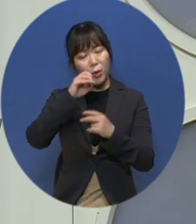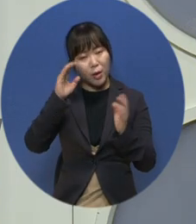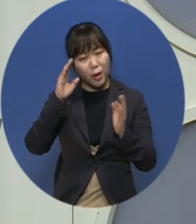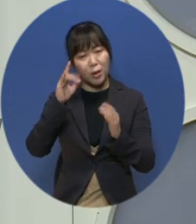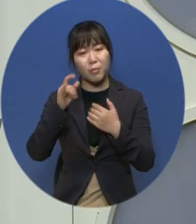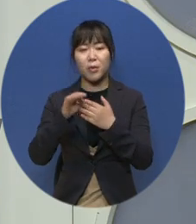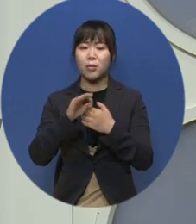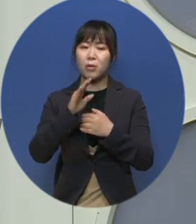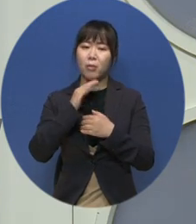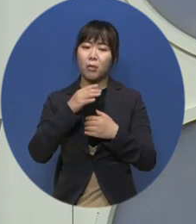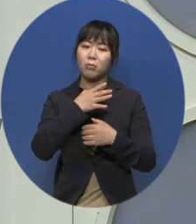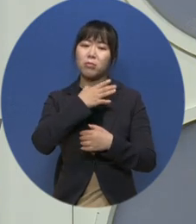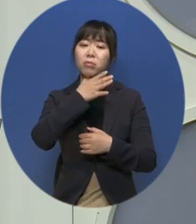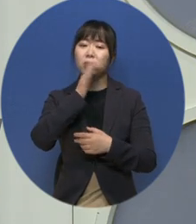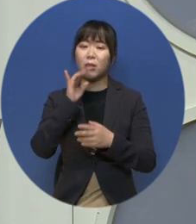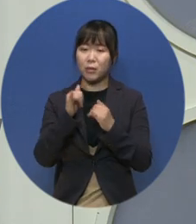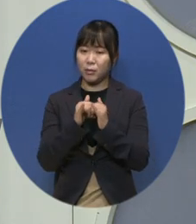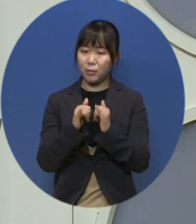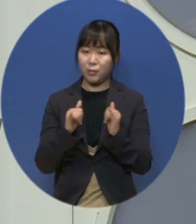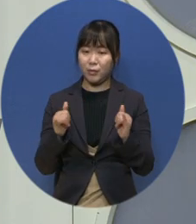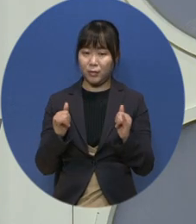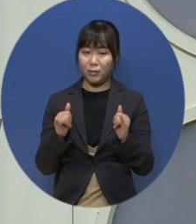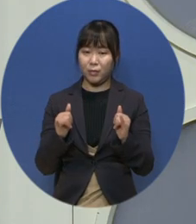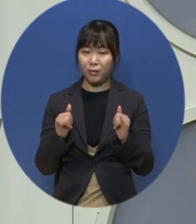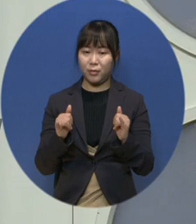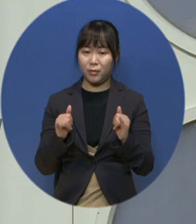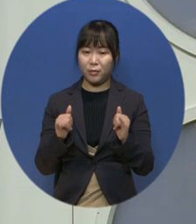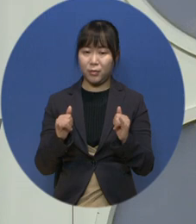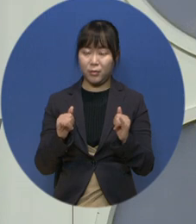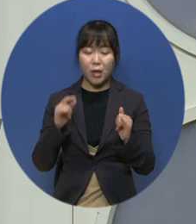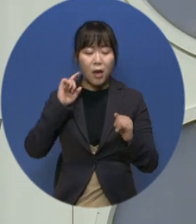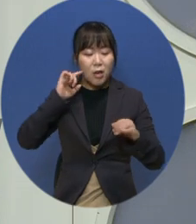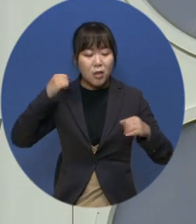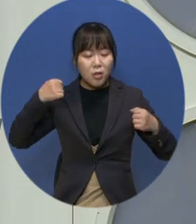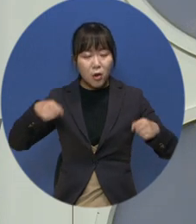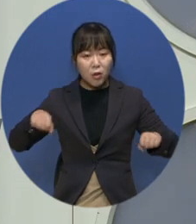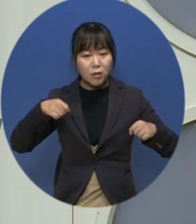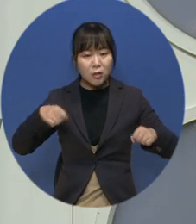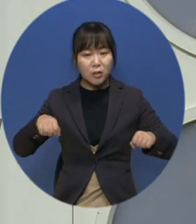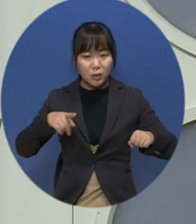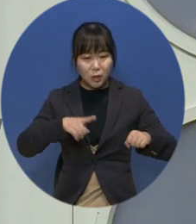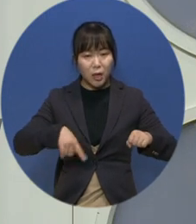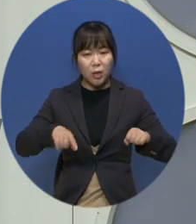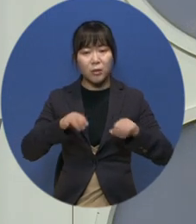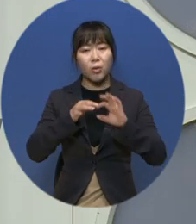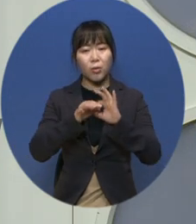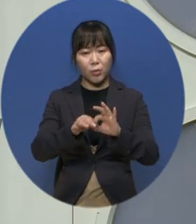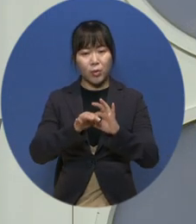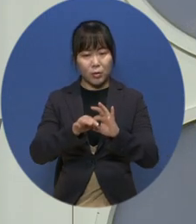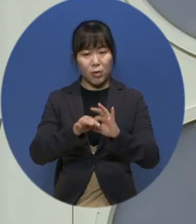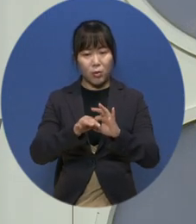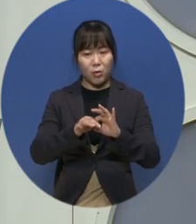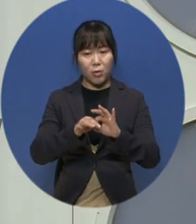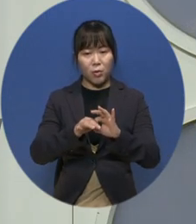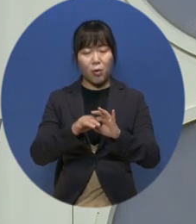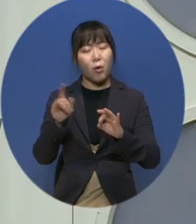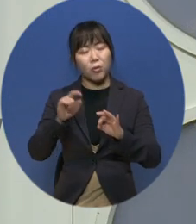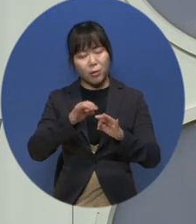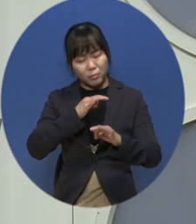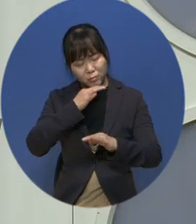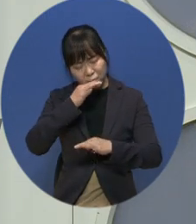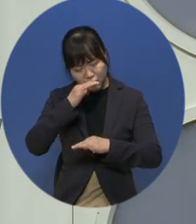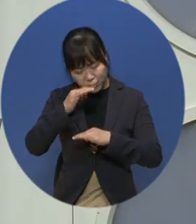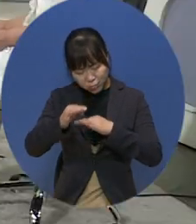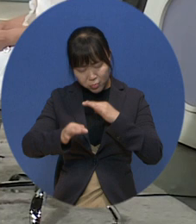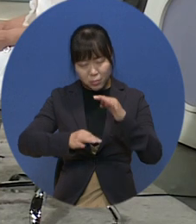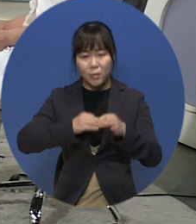아니면 굉장히 연로하신 어른들이건 이런 연극이라는 그 매개체를 통해서 어떤 목소리를 낼